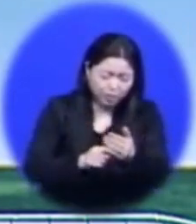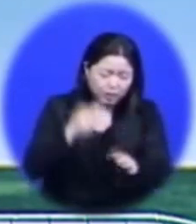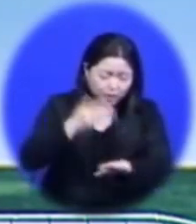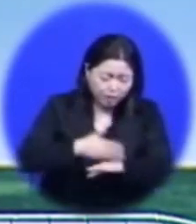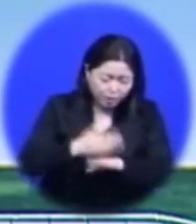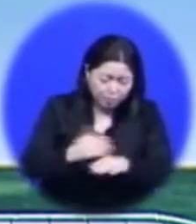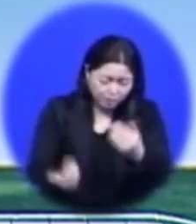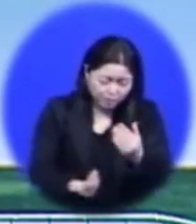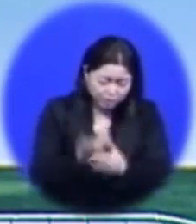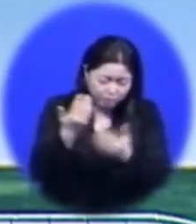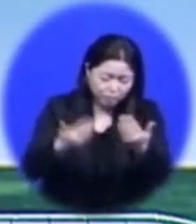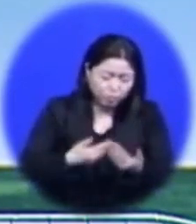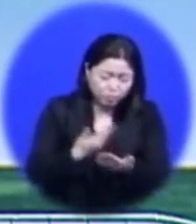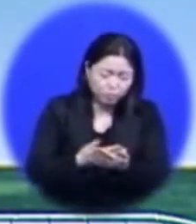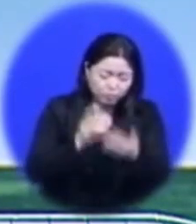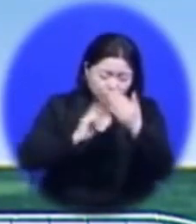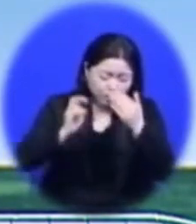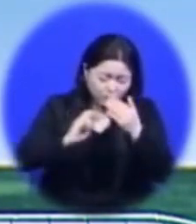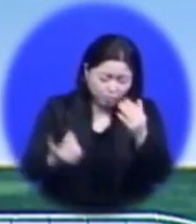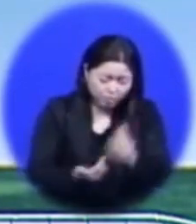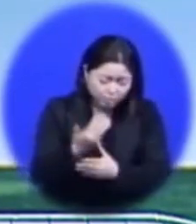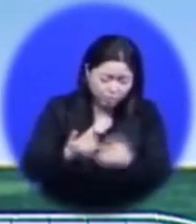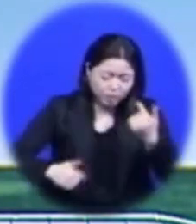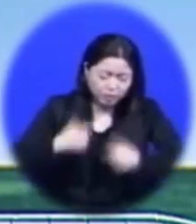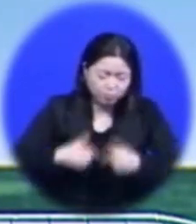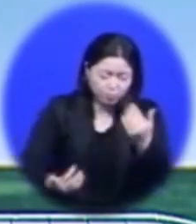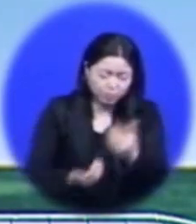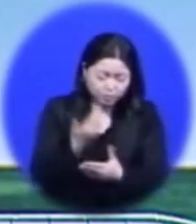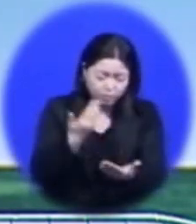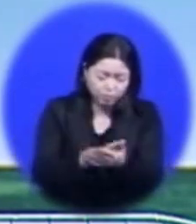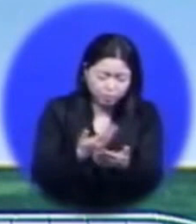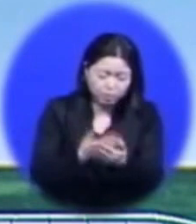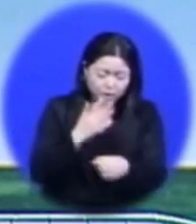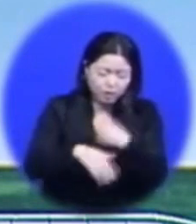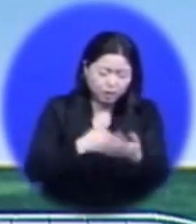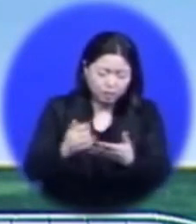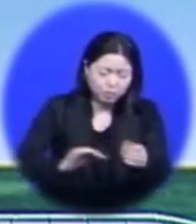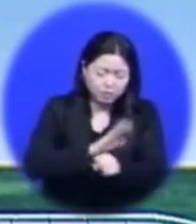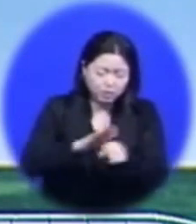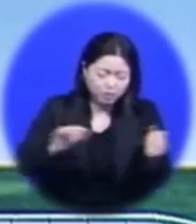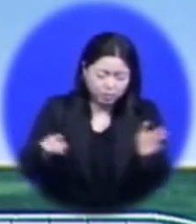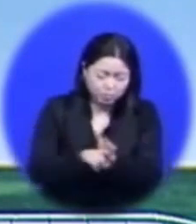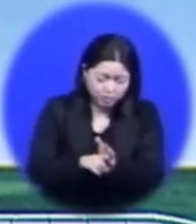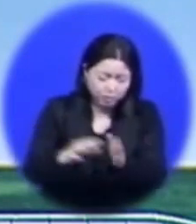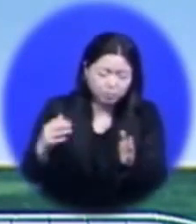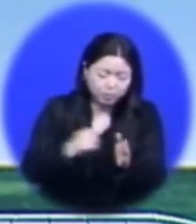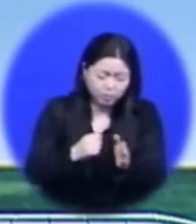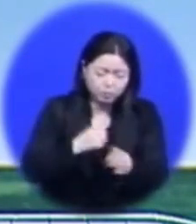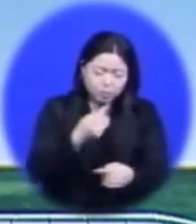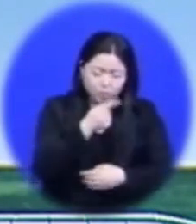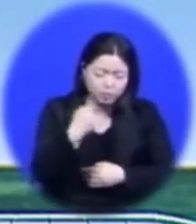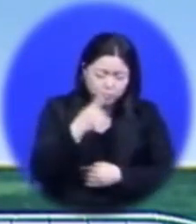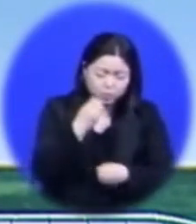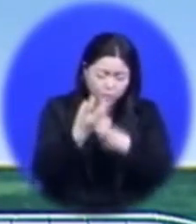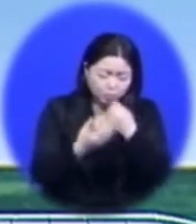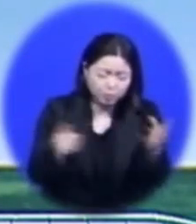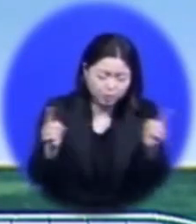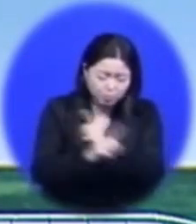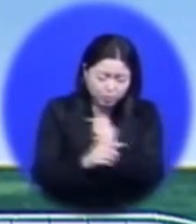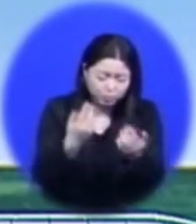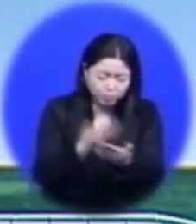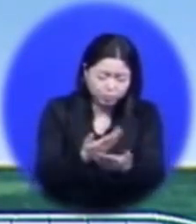일으키시고 찬송을 일으키시고 기쁨을 일으키소서. 하나님의 사랑을 믿는 믿음으로 입술의 고백을 바꾸어